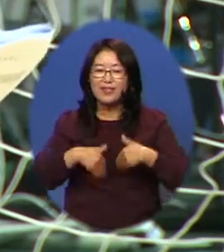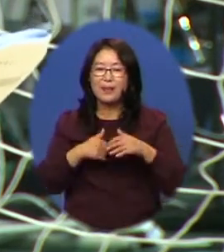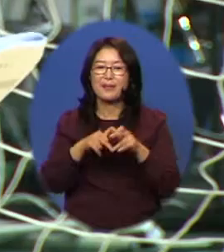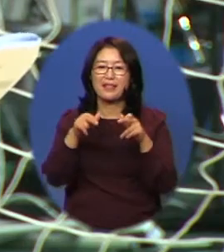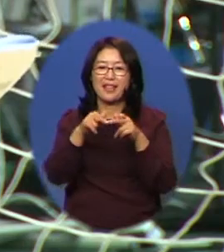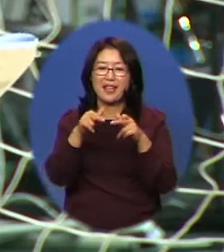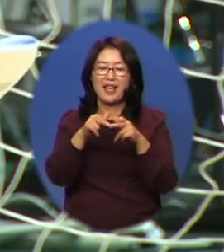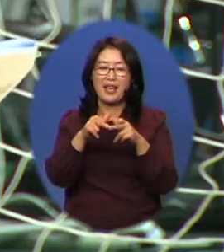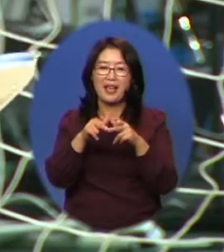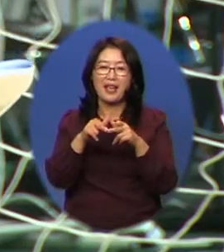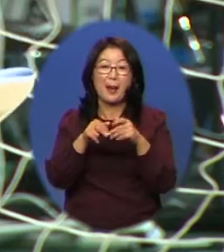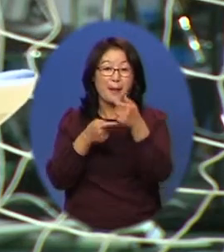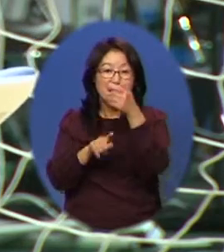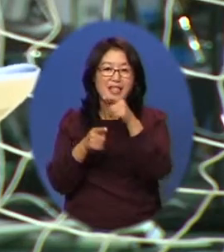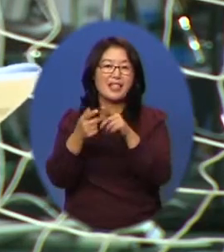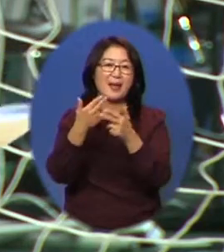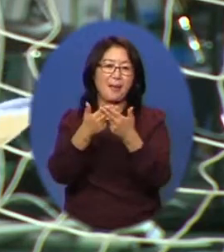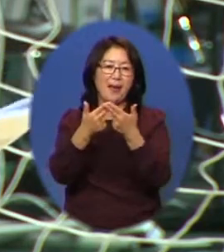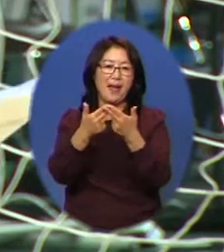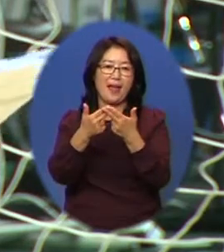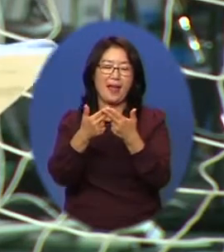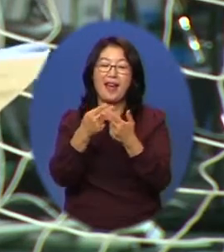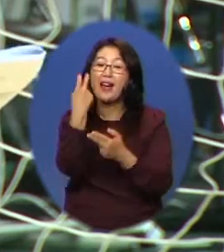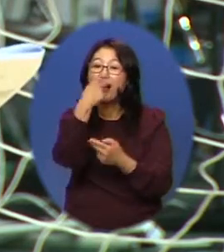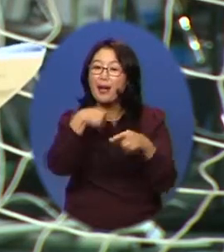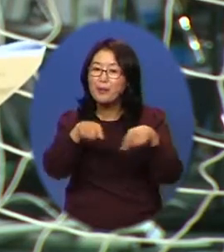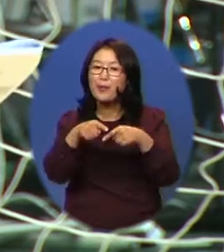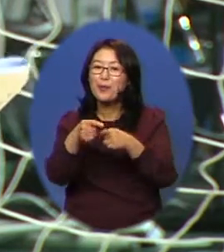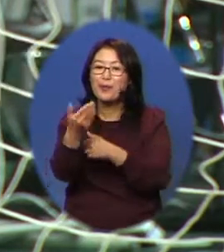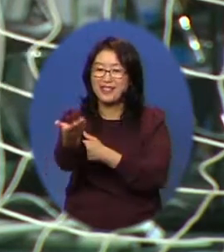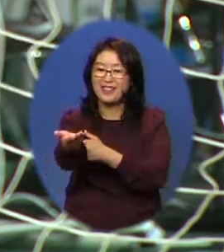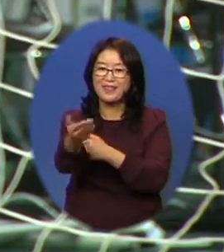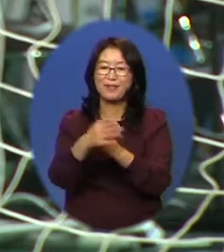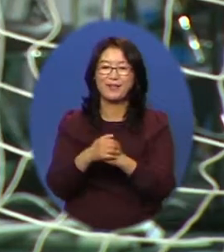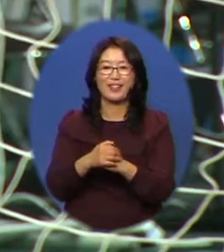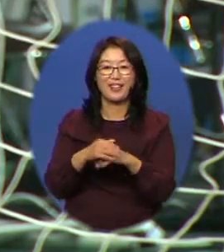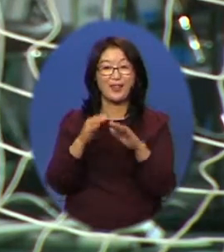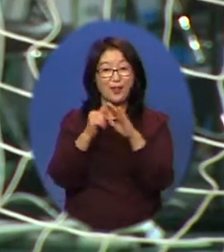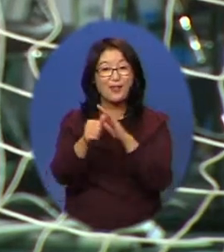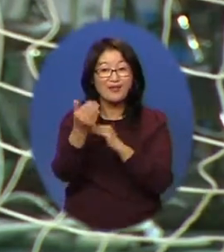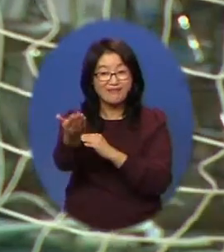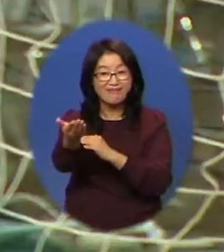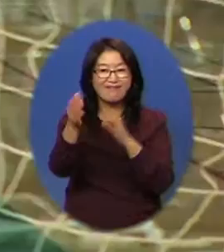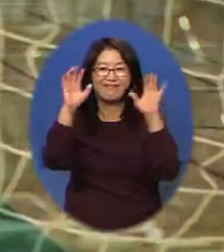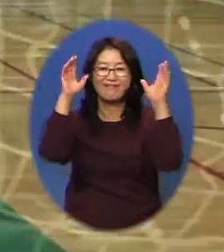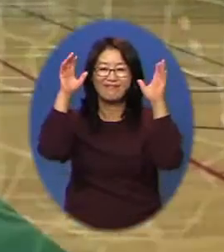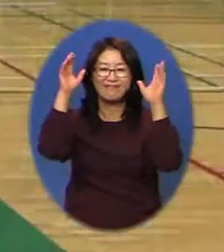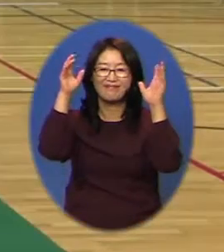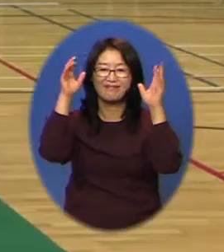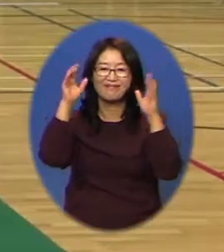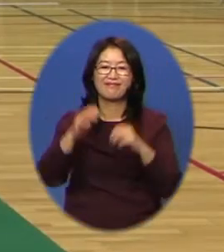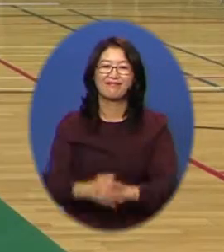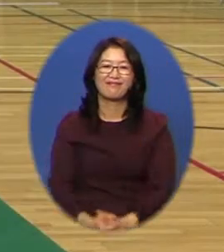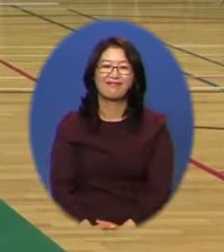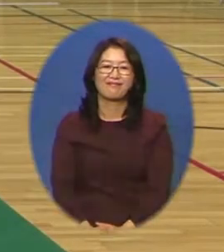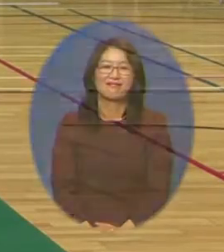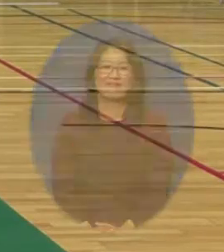감독이 진행하겠습니다. 두 선수에게 힘찬 응원의 박수 부탁드리겠습니다.